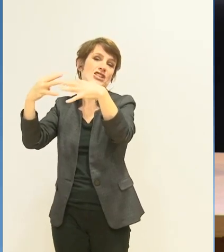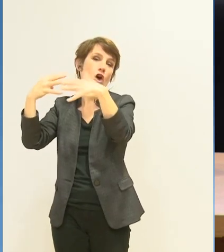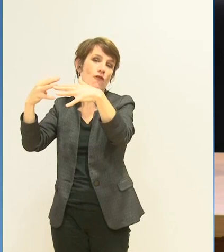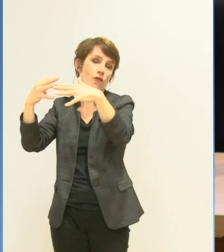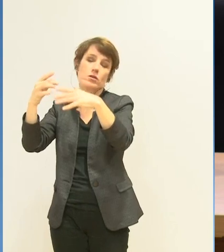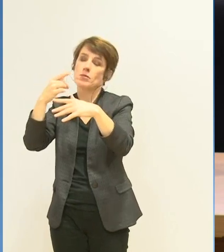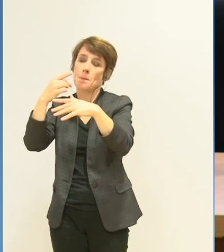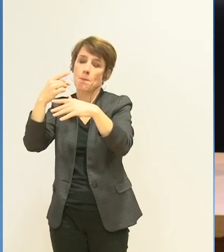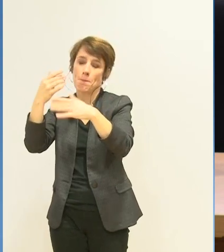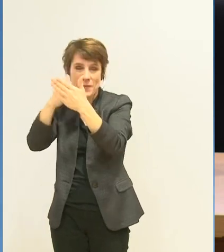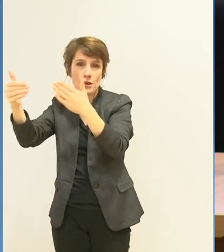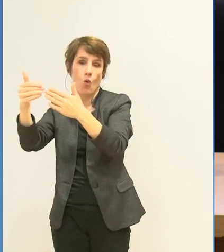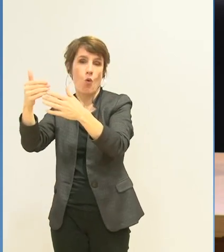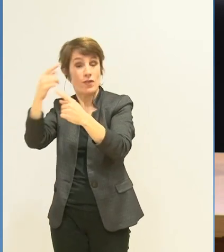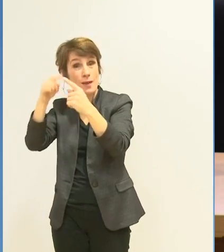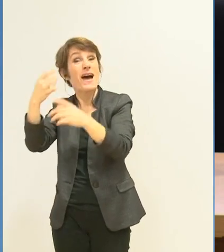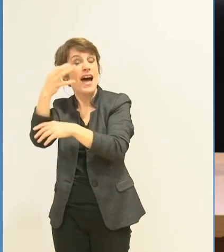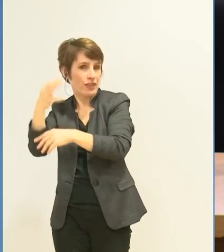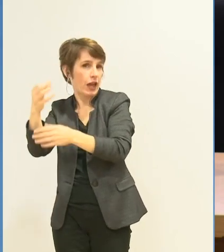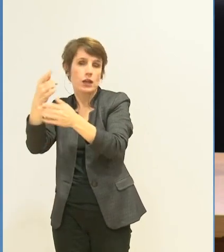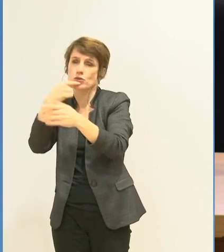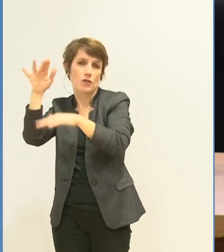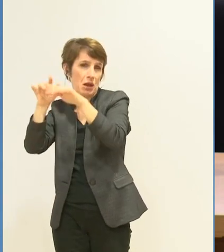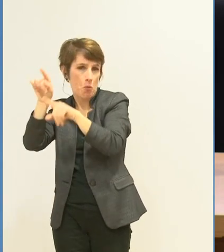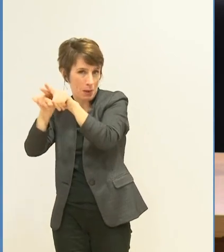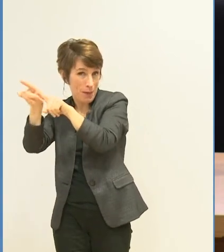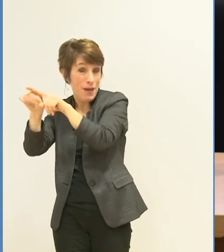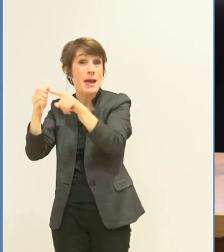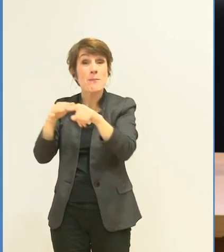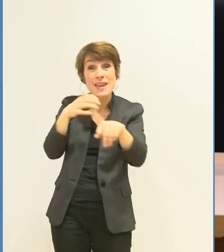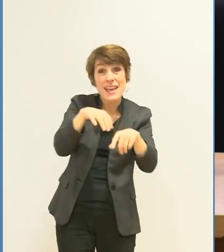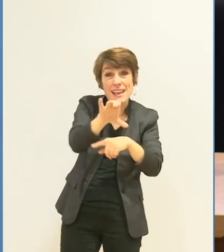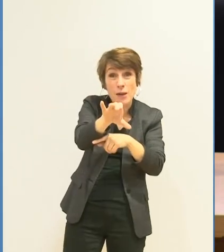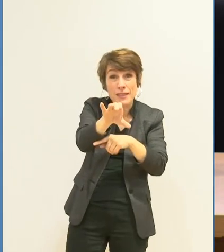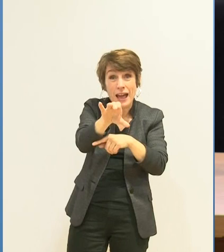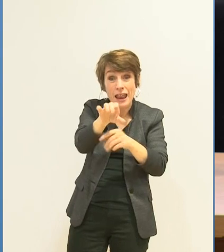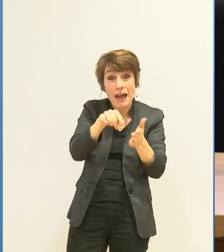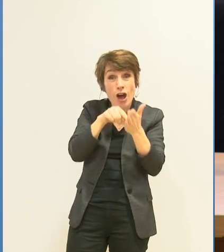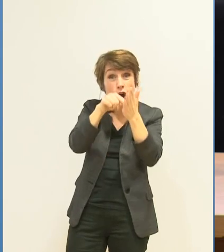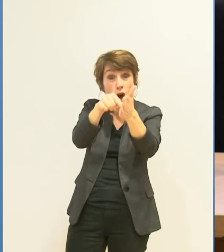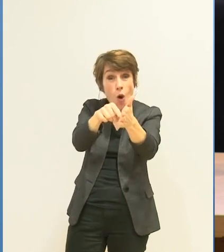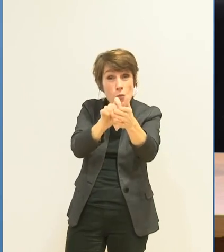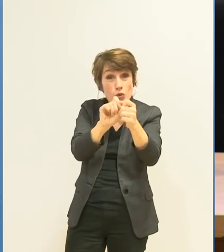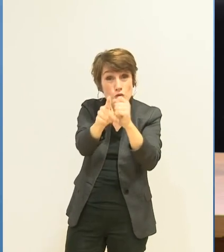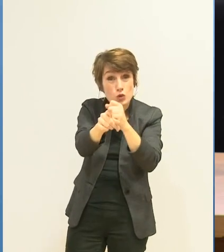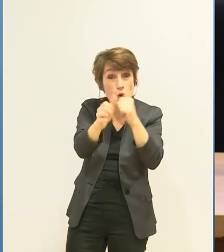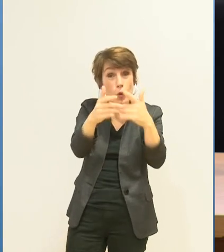6 10 8 sauf que en capital la ville ne va à rebours rembourser plus que